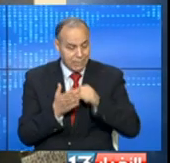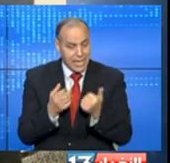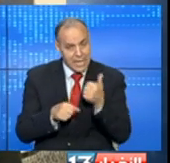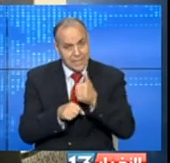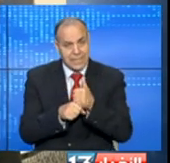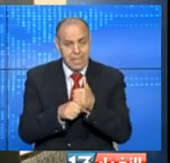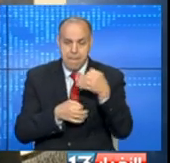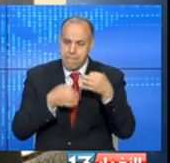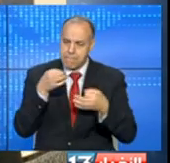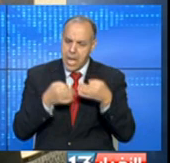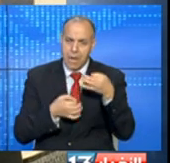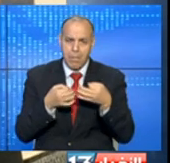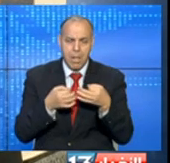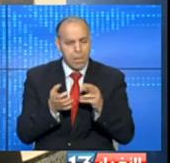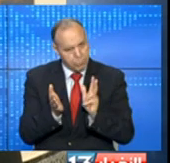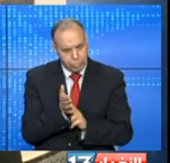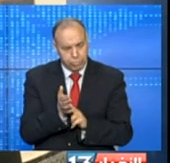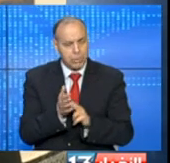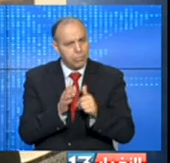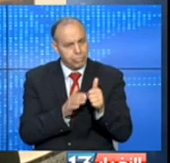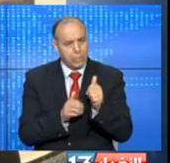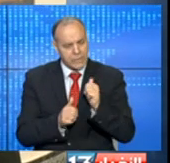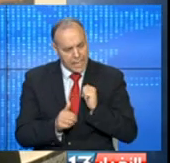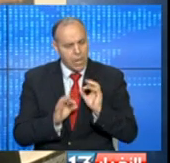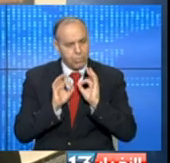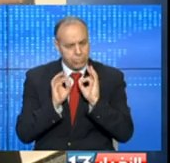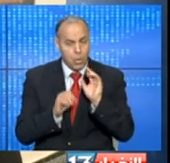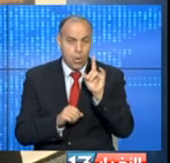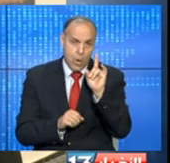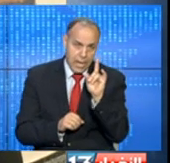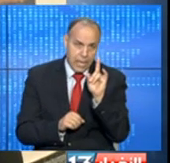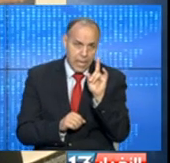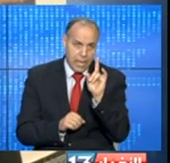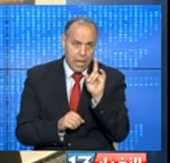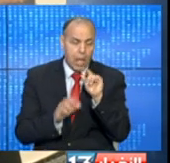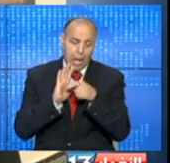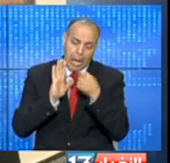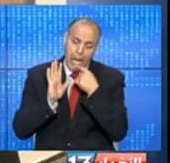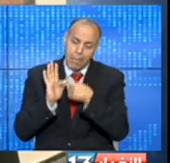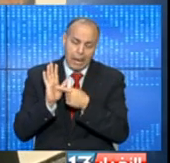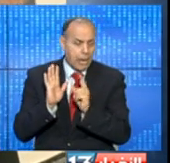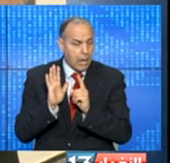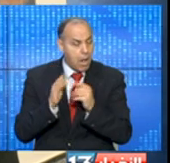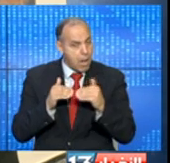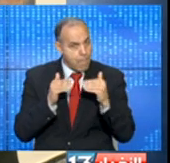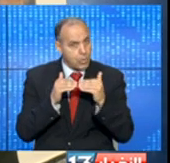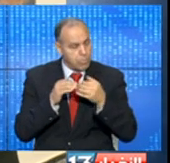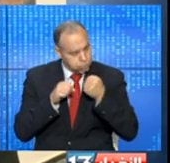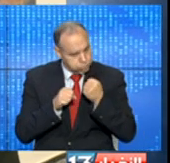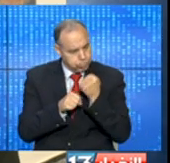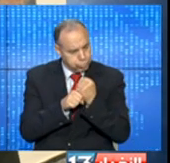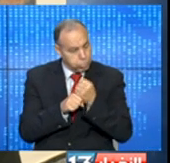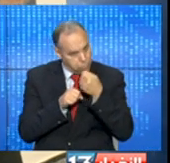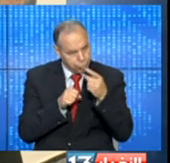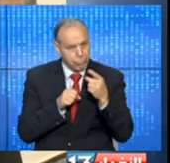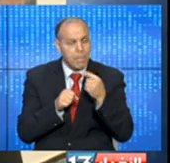سلطه قضائيه فعله ومستقله ولكن ليس في مستوى الشعارات فقط بل في مستوى الانجاز على ارض